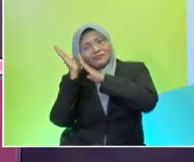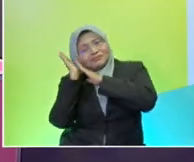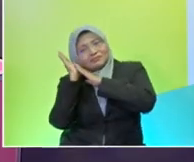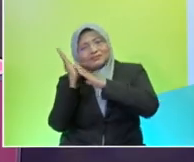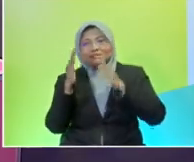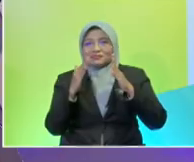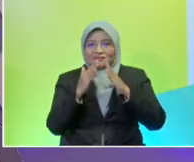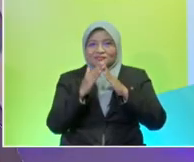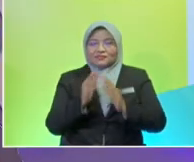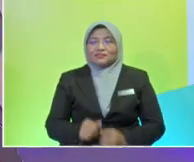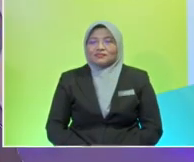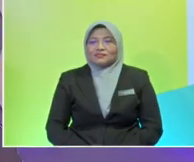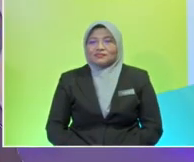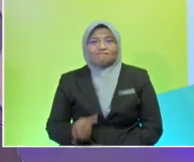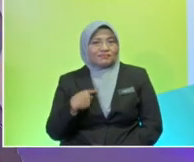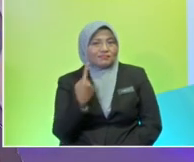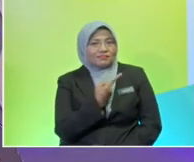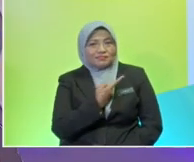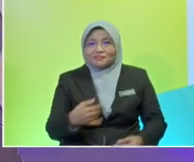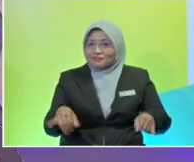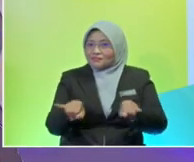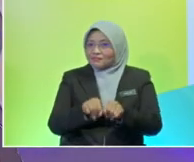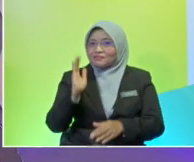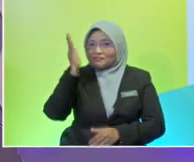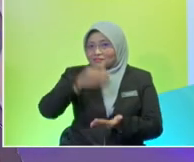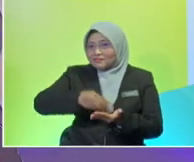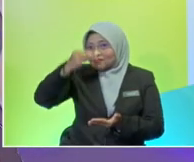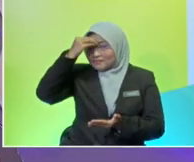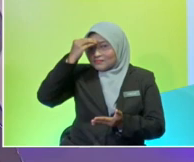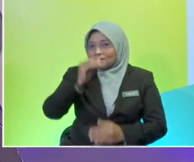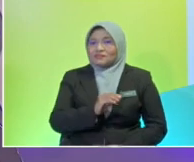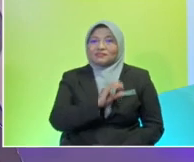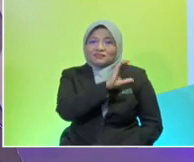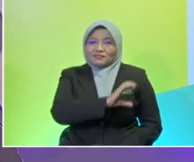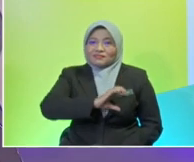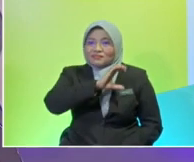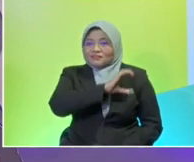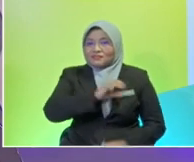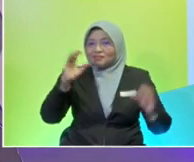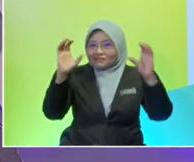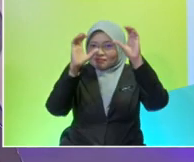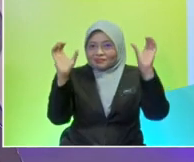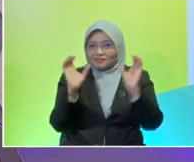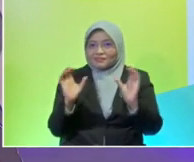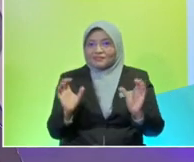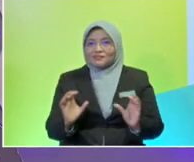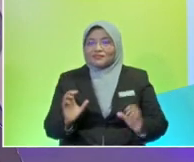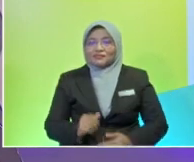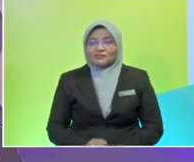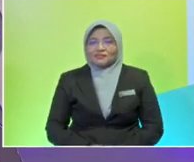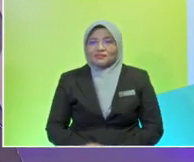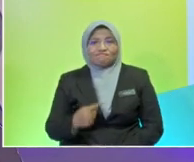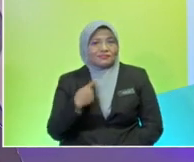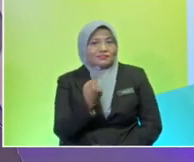Nisa kita juga akan belajar ciri-ciri Cuaca dan kita juga akan